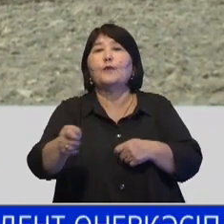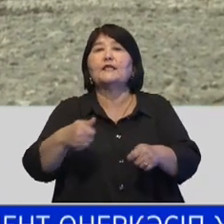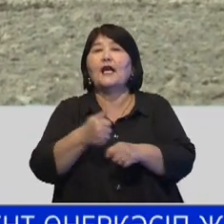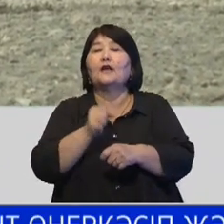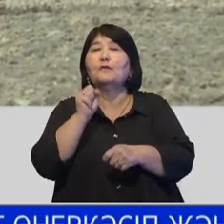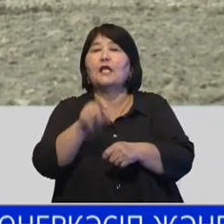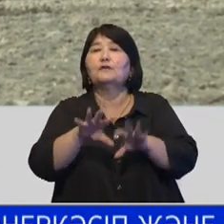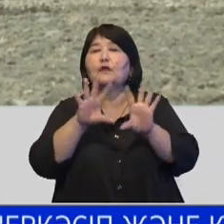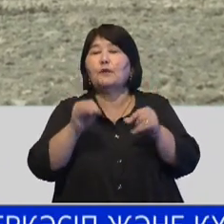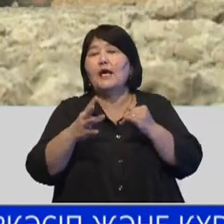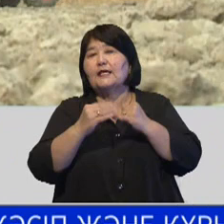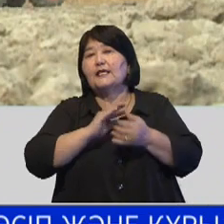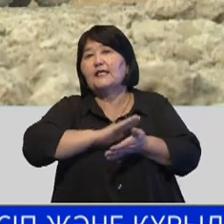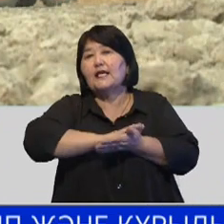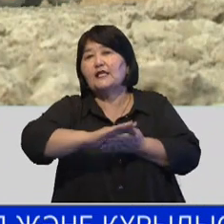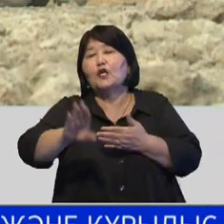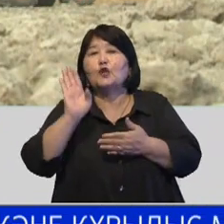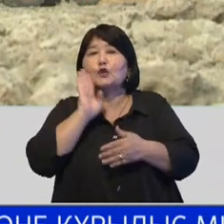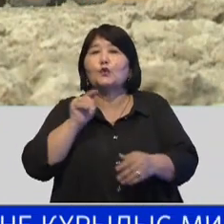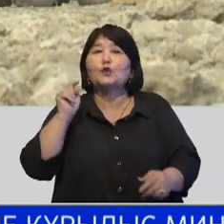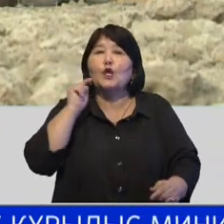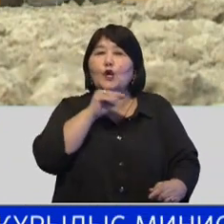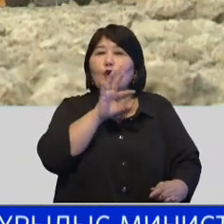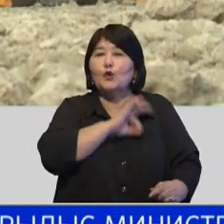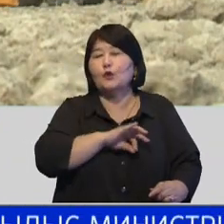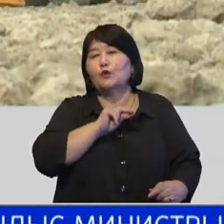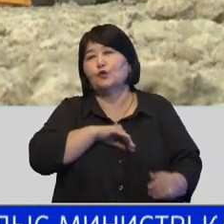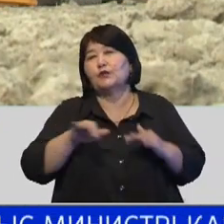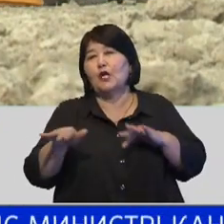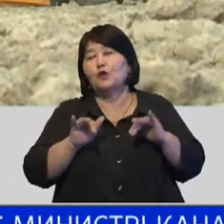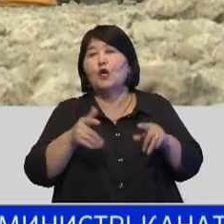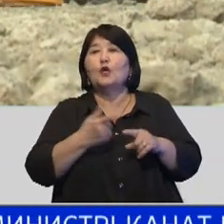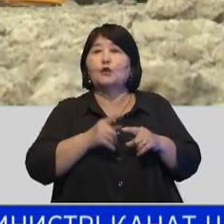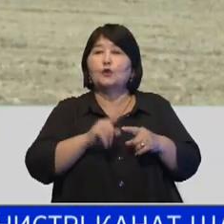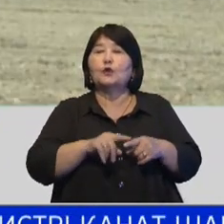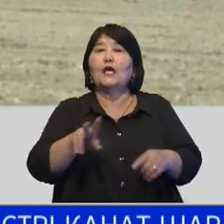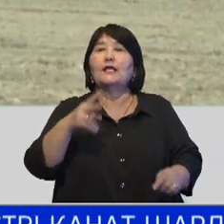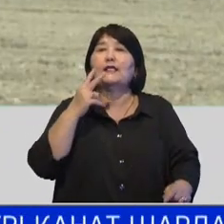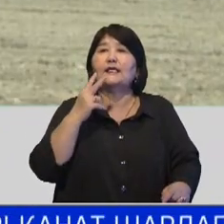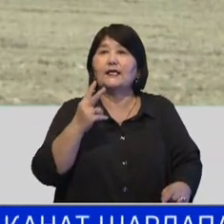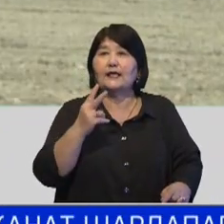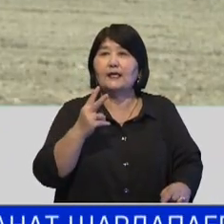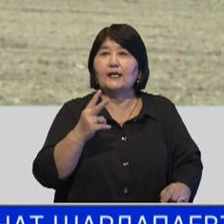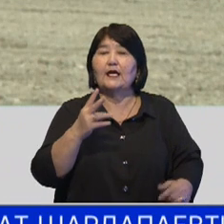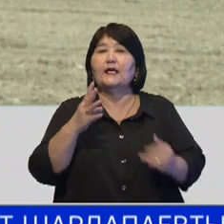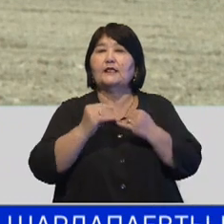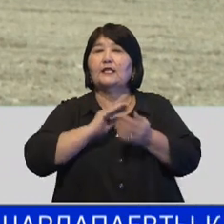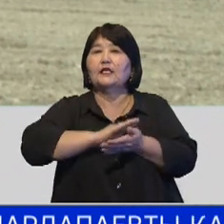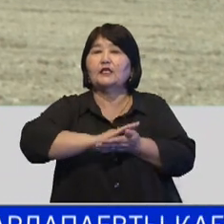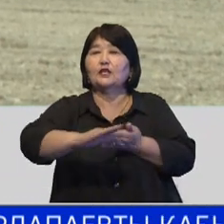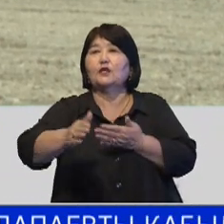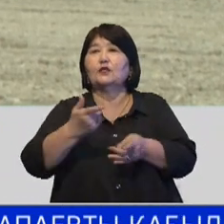бойынша жерді тегістеп, суды үнемдеу жұмыстарын жүргізіп жатырмыз. Былтыр 2 жер тегістеу